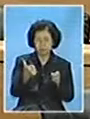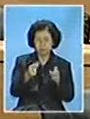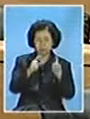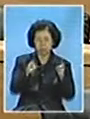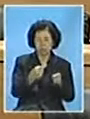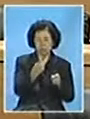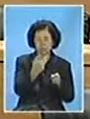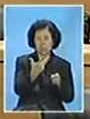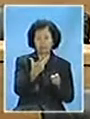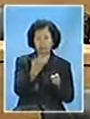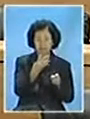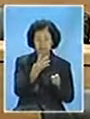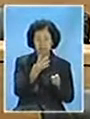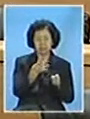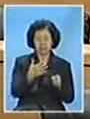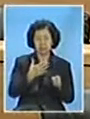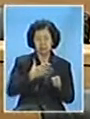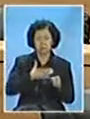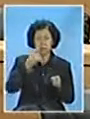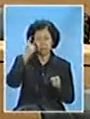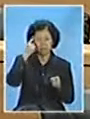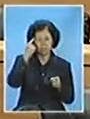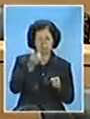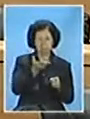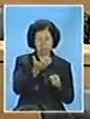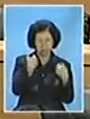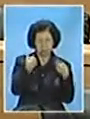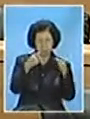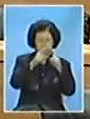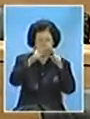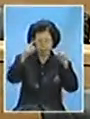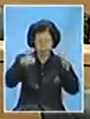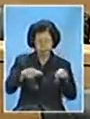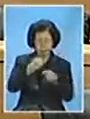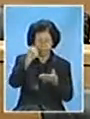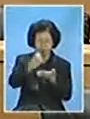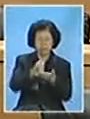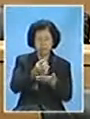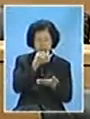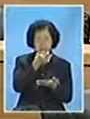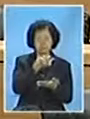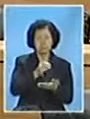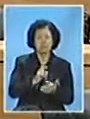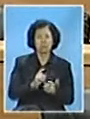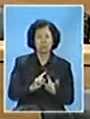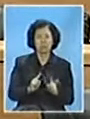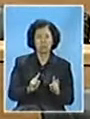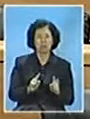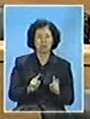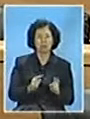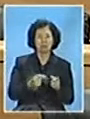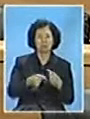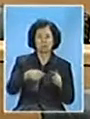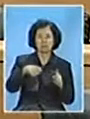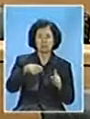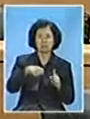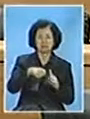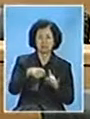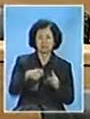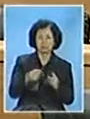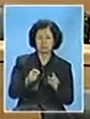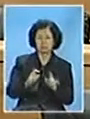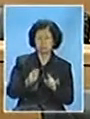3 4ด้วยเนี่ยผมคิดว่าถึงแม้ก็จะมีใบประกอบอาชีพอยู่ก็ตามเนี่ยแต่ว่าเข้ามาจากอีกฐานะหนึ่งซึ่ง